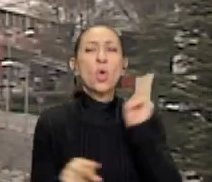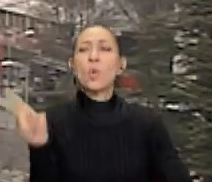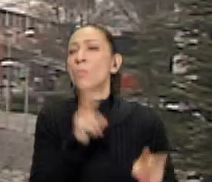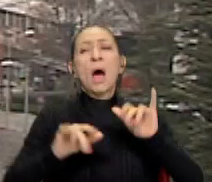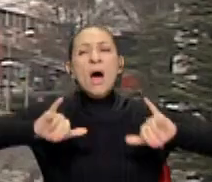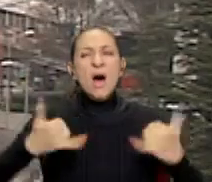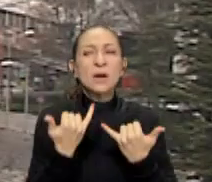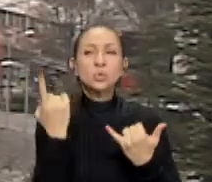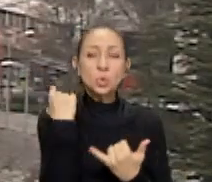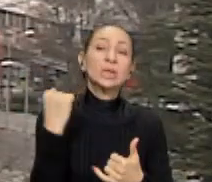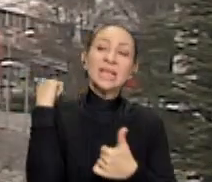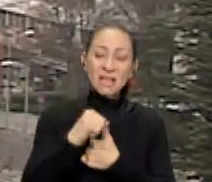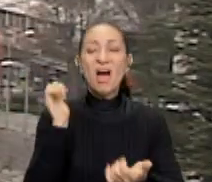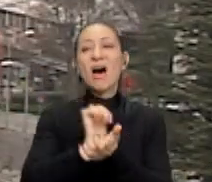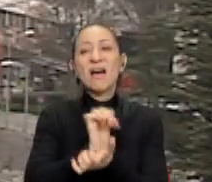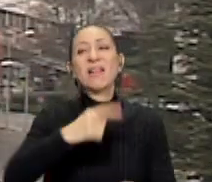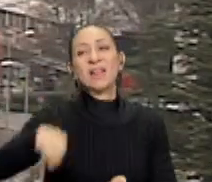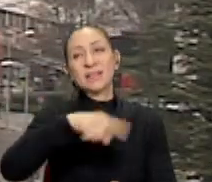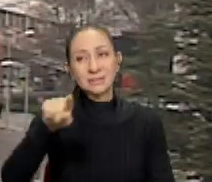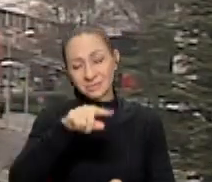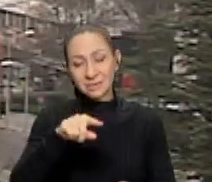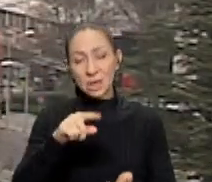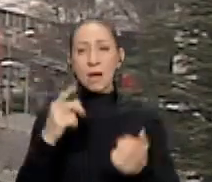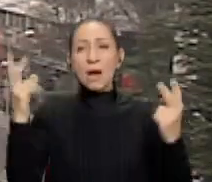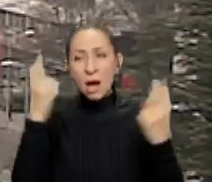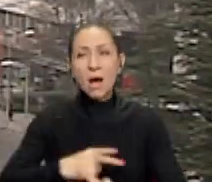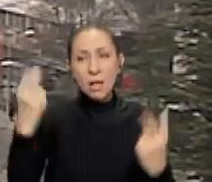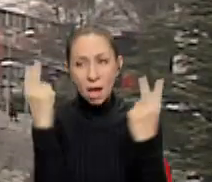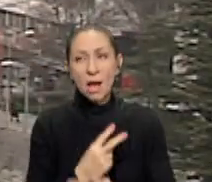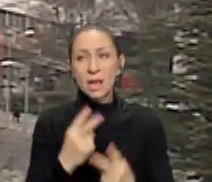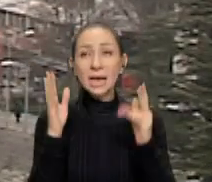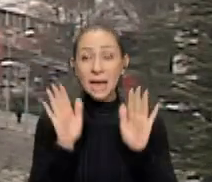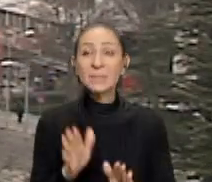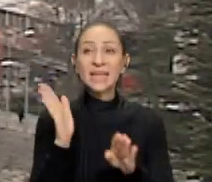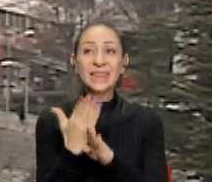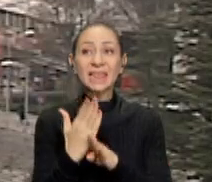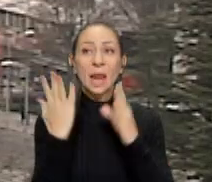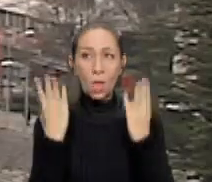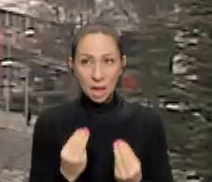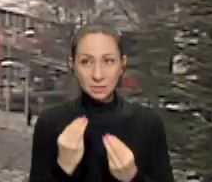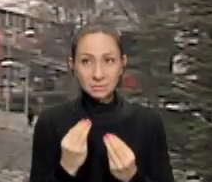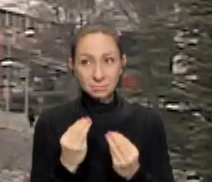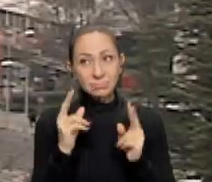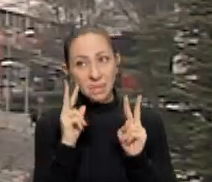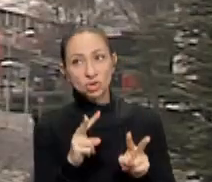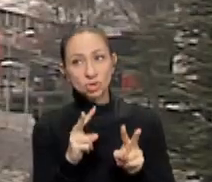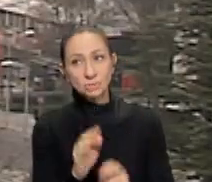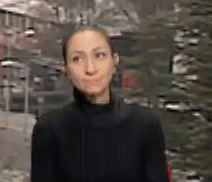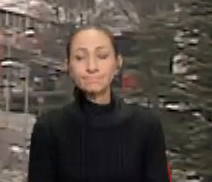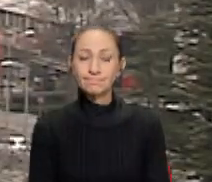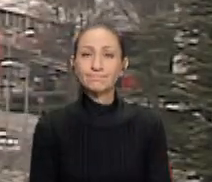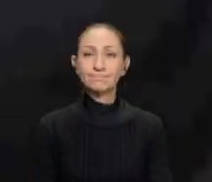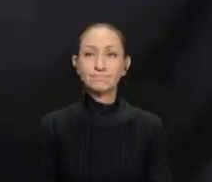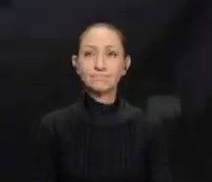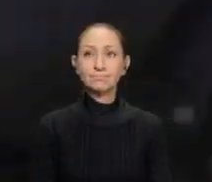ve dün yine ailelerin gözyaşları içinde kalmasına sebep olan yaklaşım.